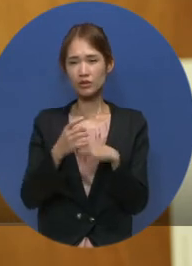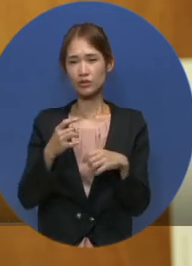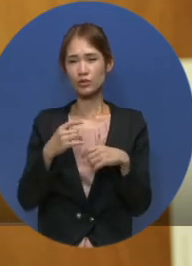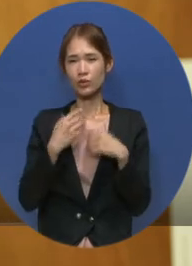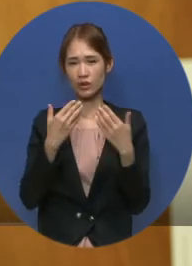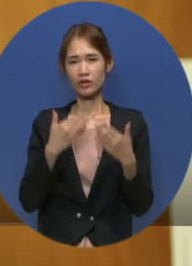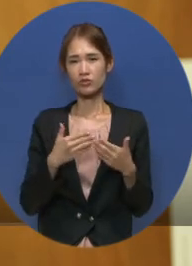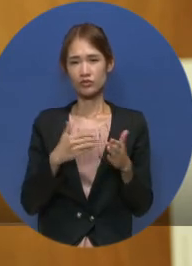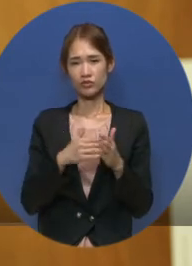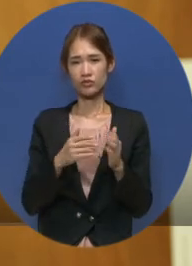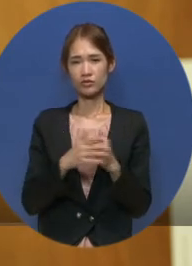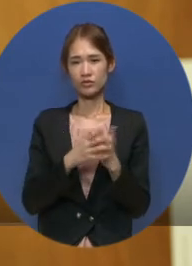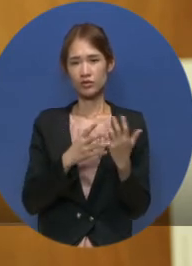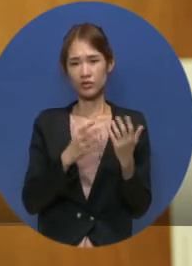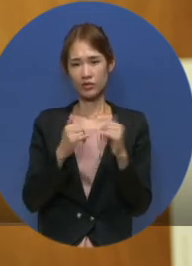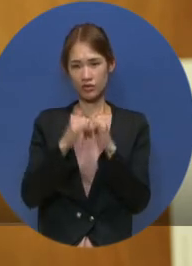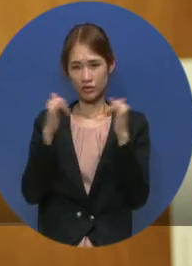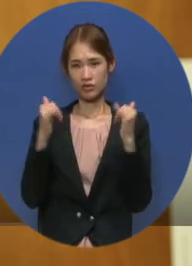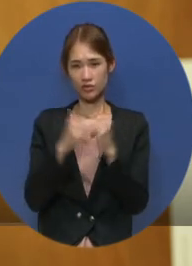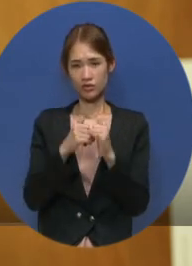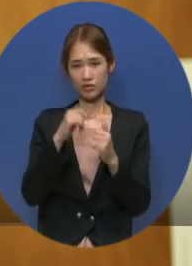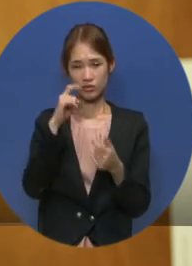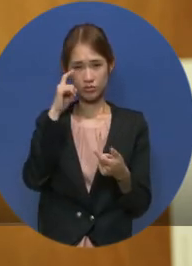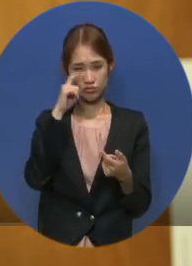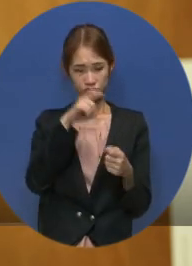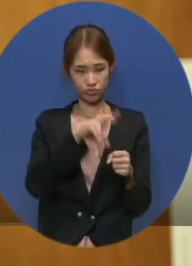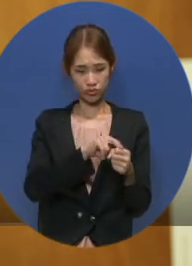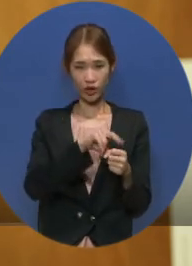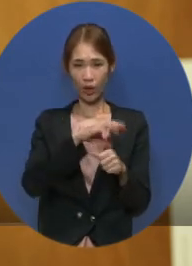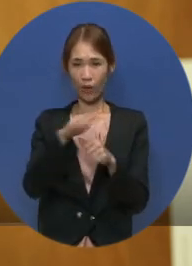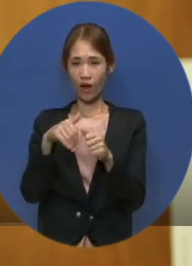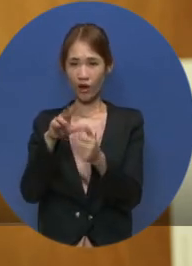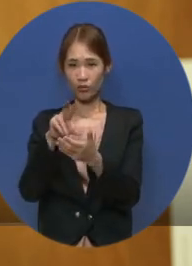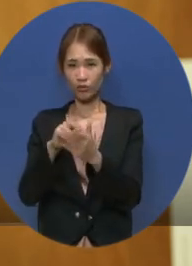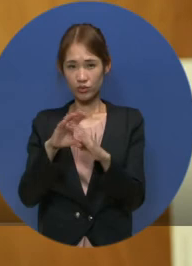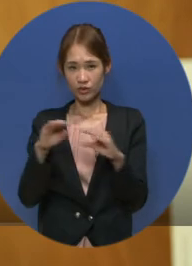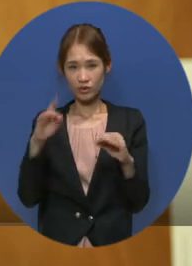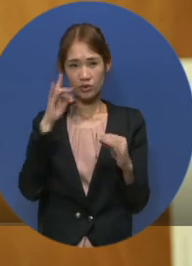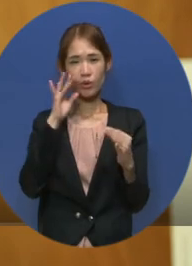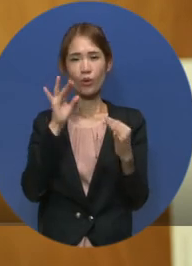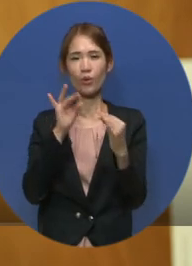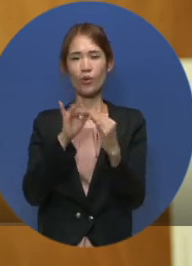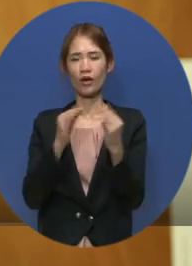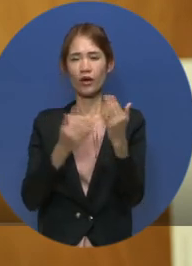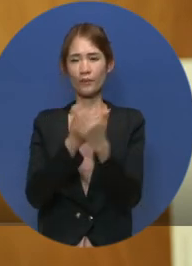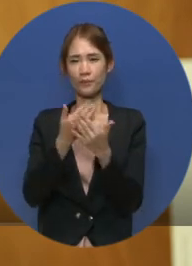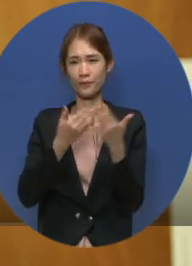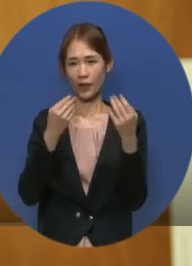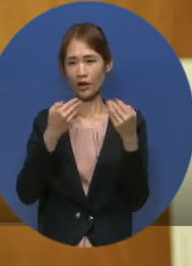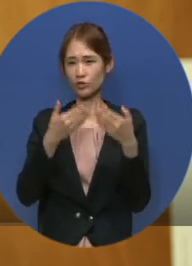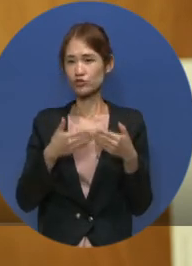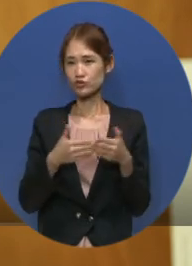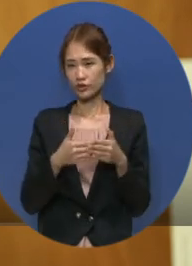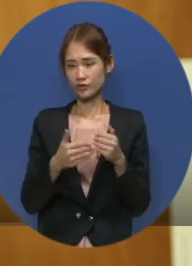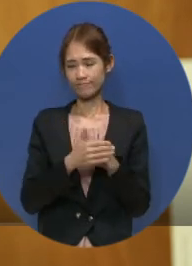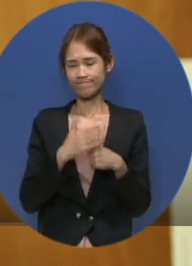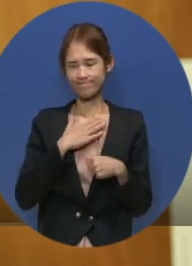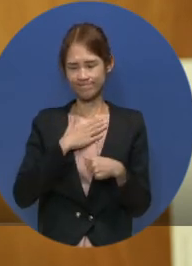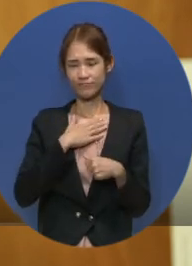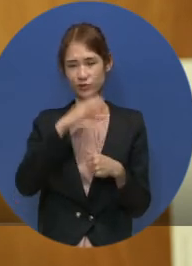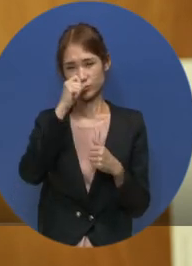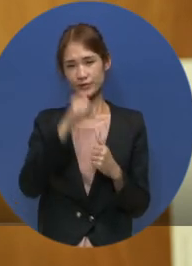하셨고요. 그리고 많은 그런 사회적인 문제, 환경적인 문제에 대해서 공감을 많이 해주셔서 굉장히 뿌듯하고